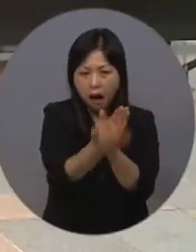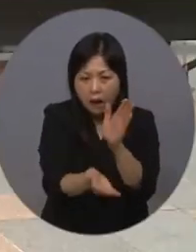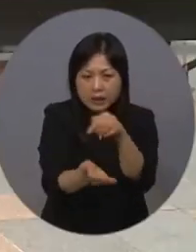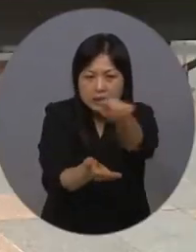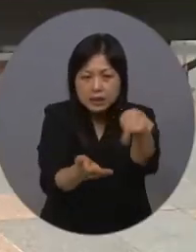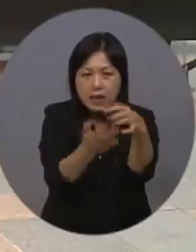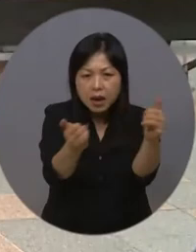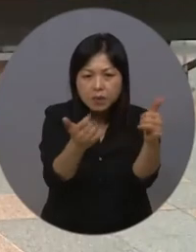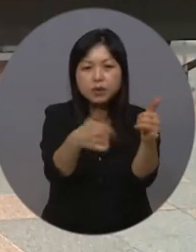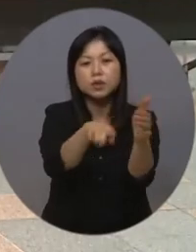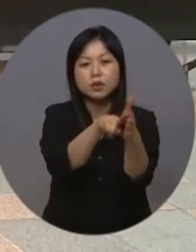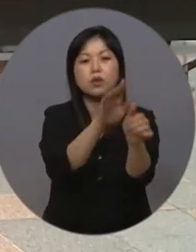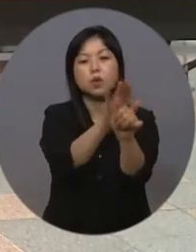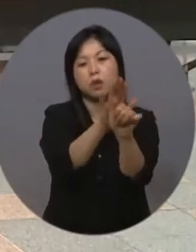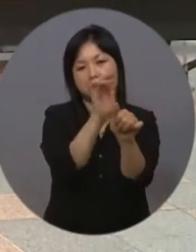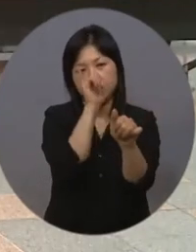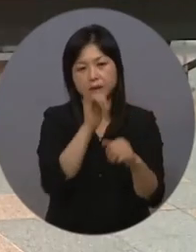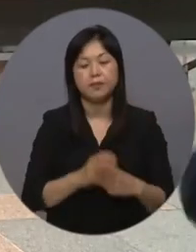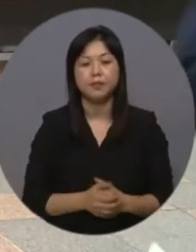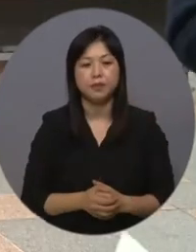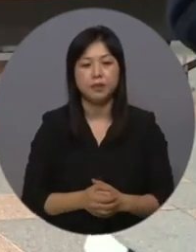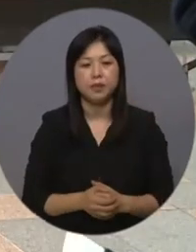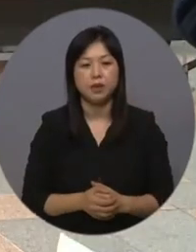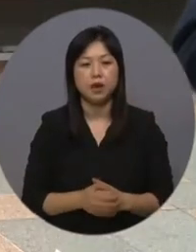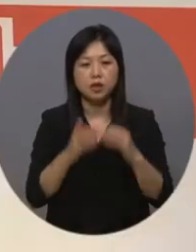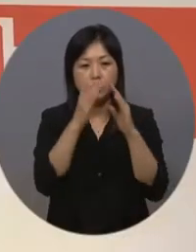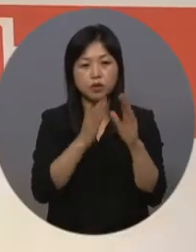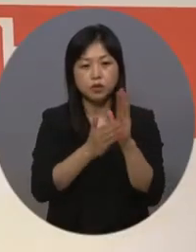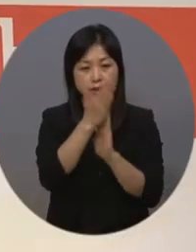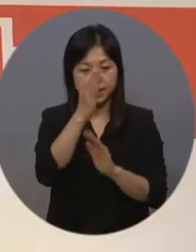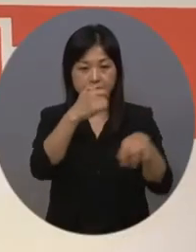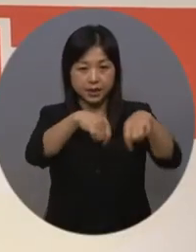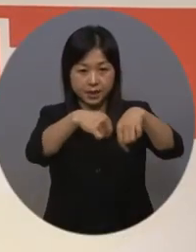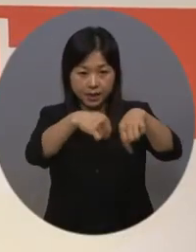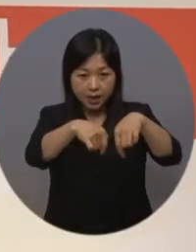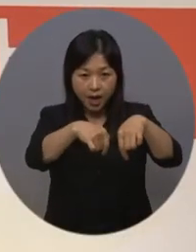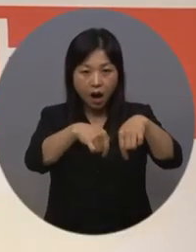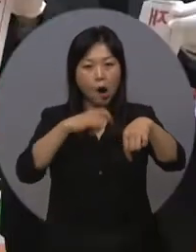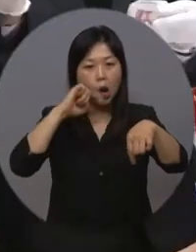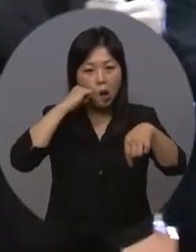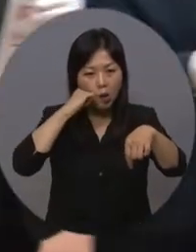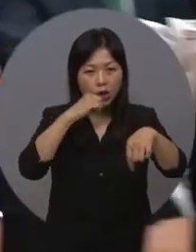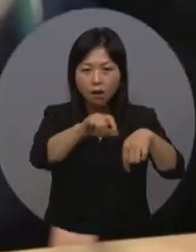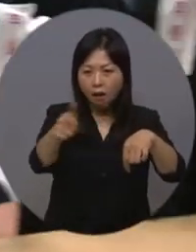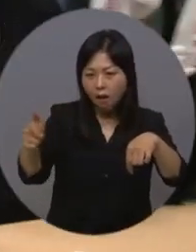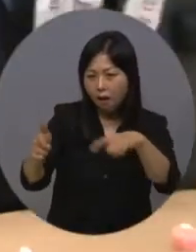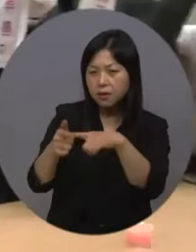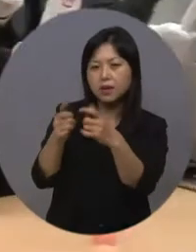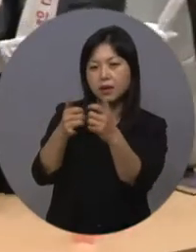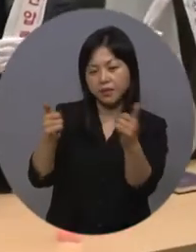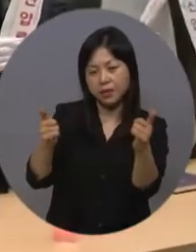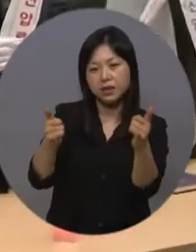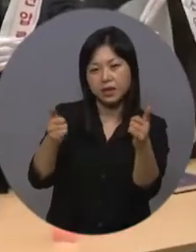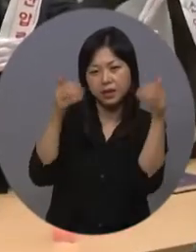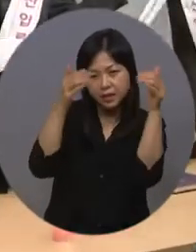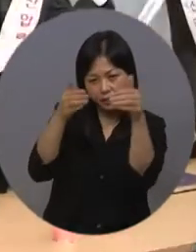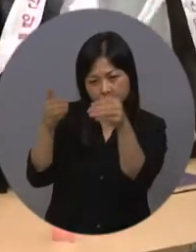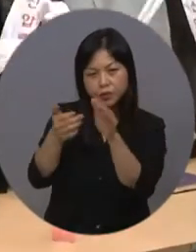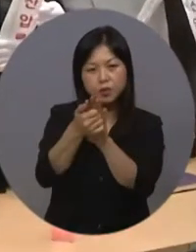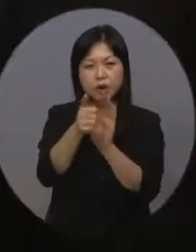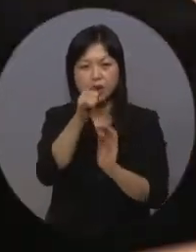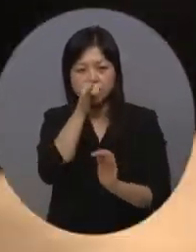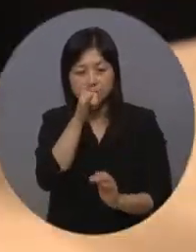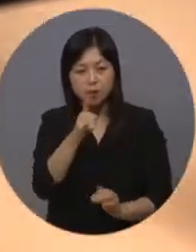저희가 하고 있고 사실은 뭐 전주시장 전체가 아무래도 어려운 시민들 쪽으로 다 지향점이 있고 또